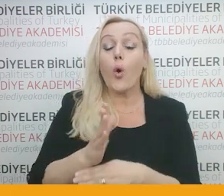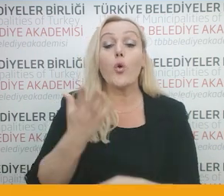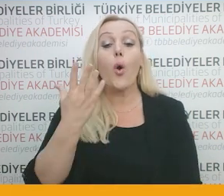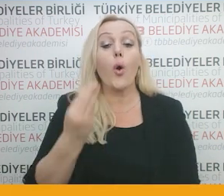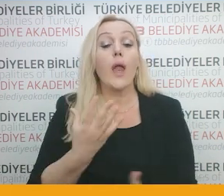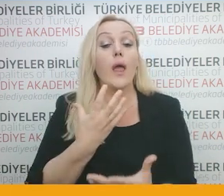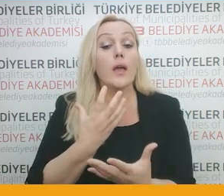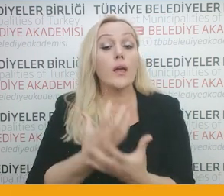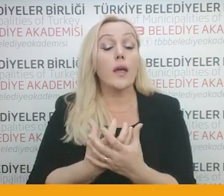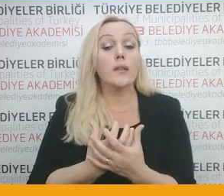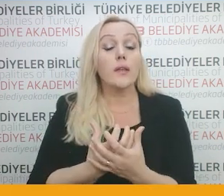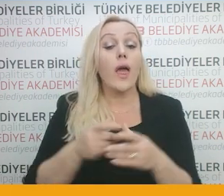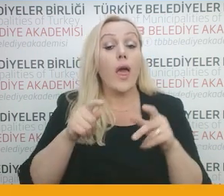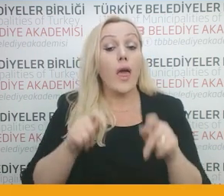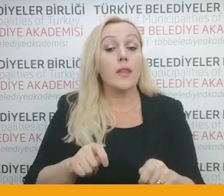geçirilmesini öngörmüş.